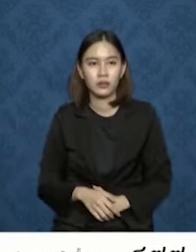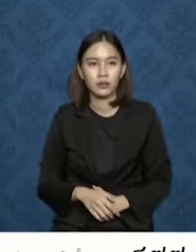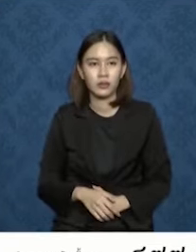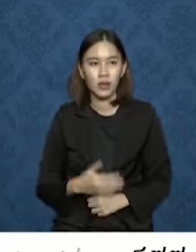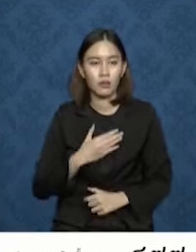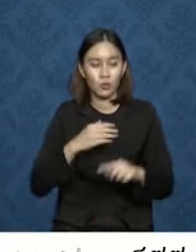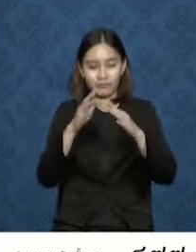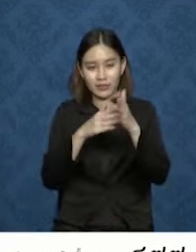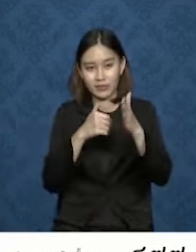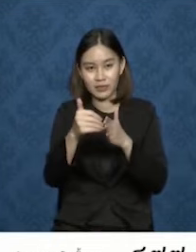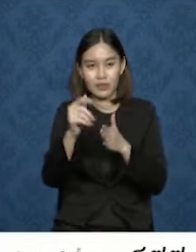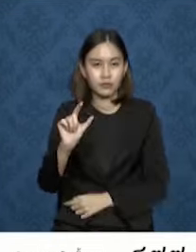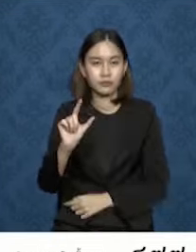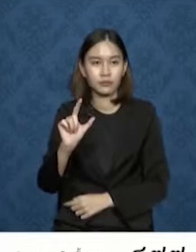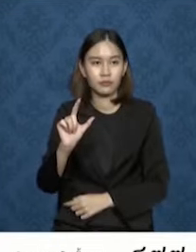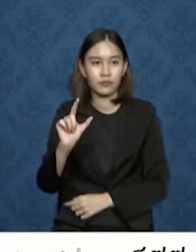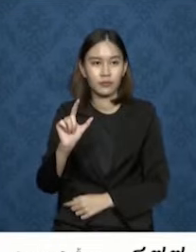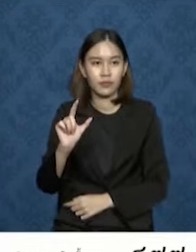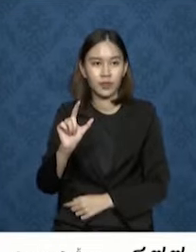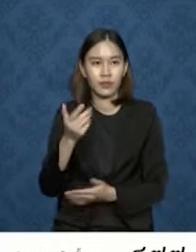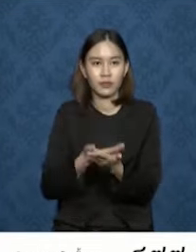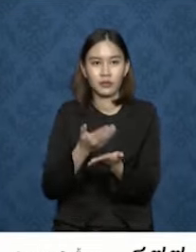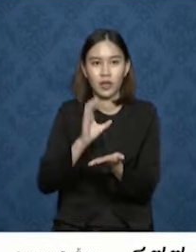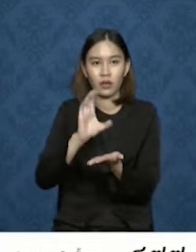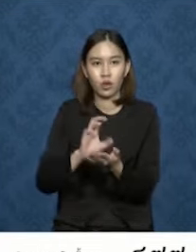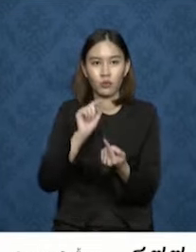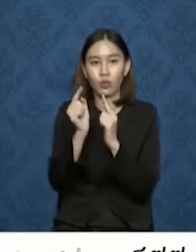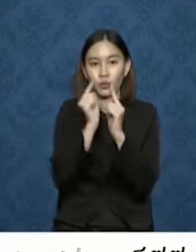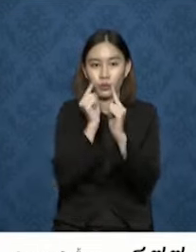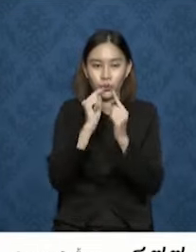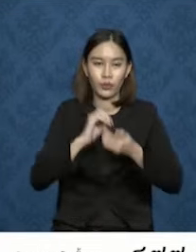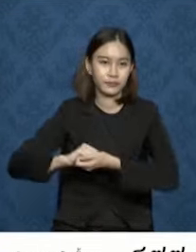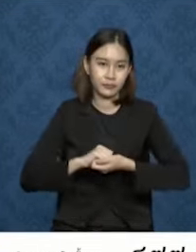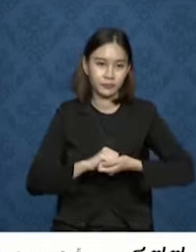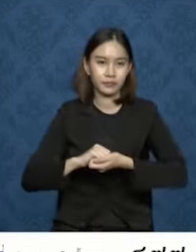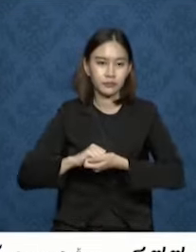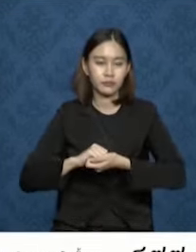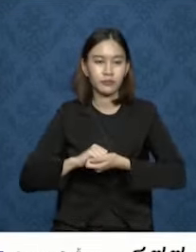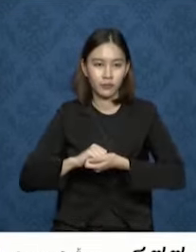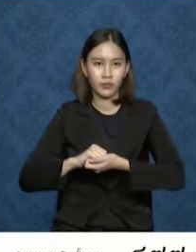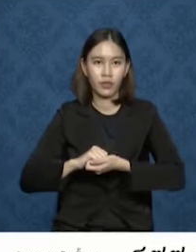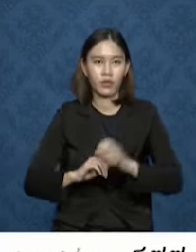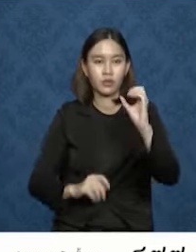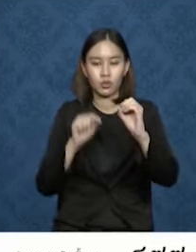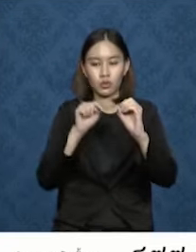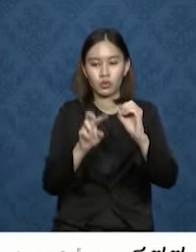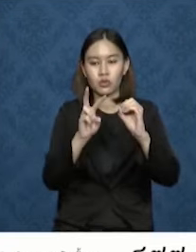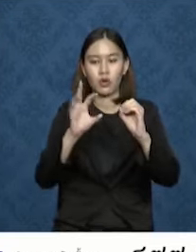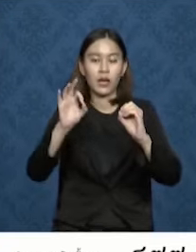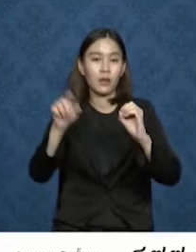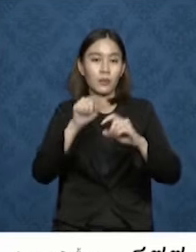ที่ผมวงสีเหลืองๆเอาไว้เป็นงบประมาณเพื่อการพูดคุยสันติสุขครับเพียงแค่ 0.29